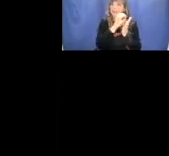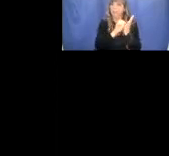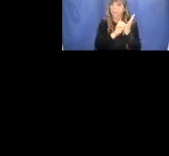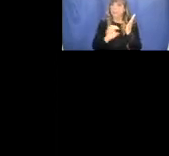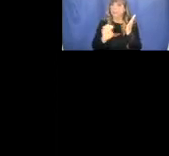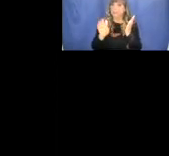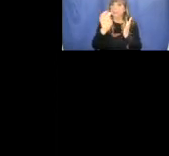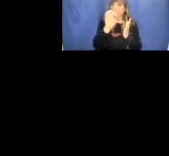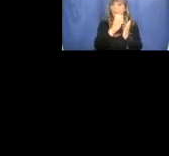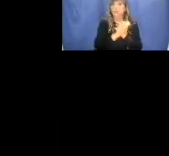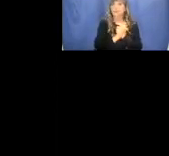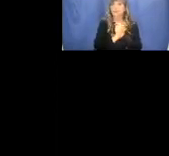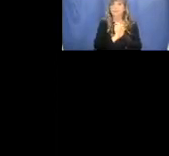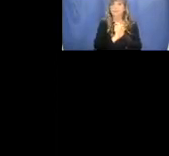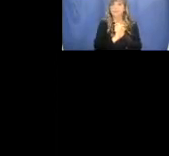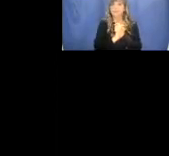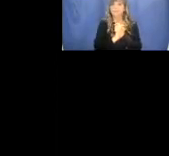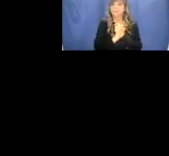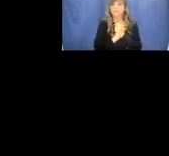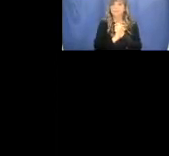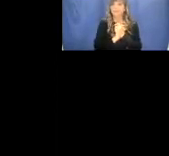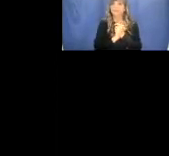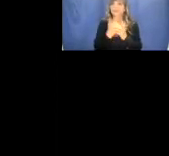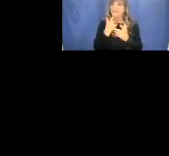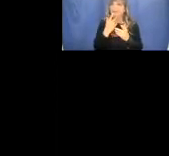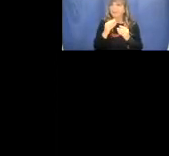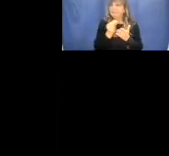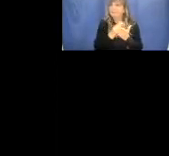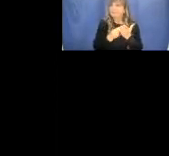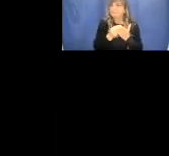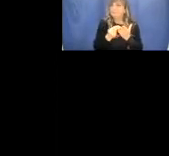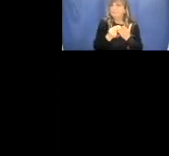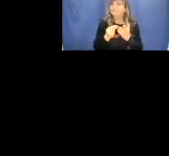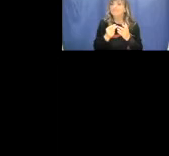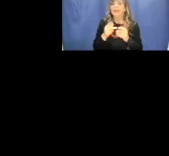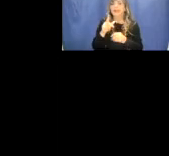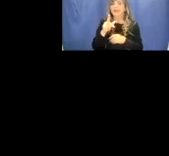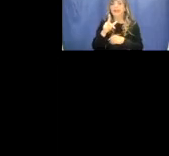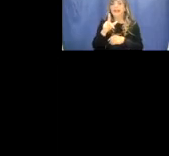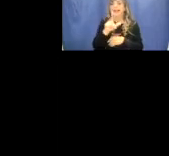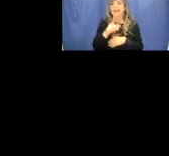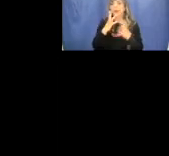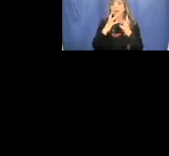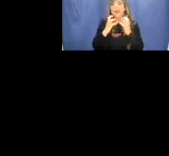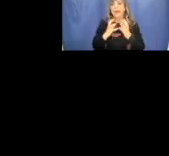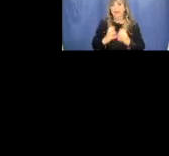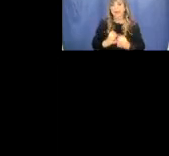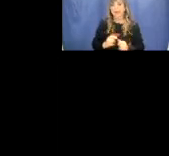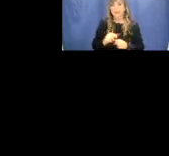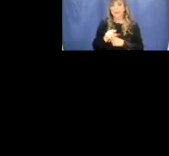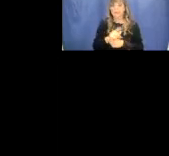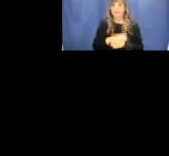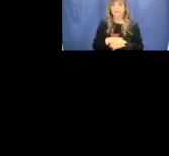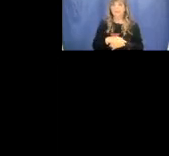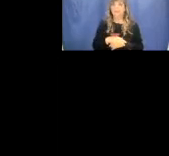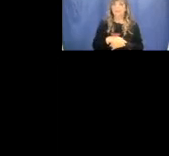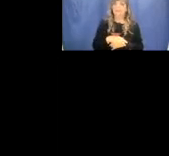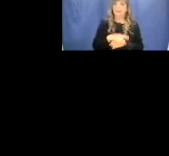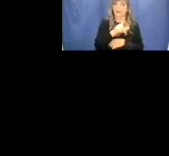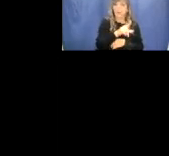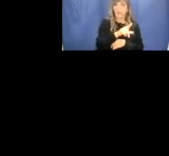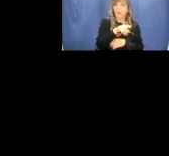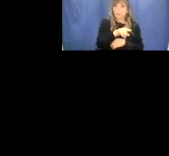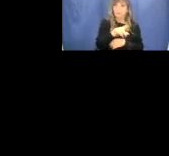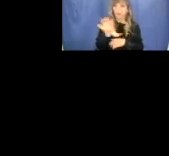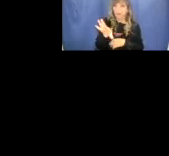state fatte niente meno che dal leonardo da vinci quindi come illustratore ecco luca pacioli aveva scelto